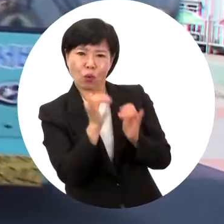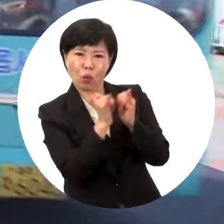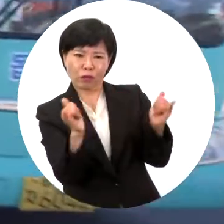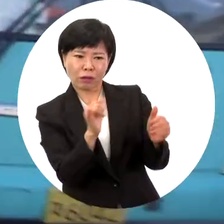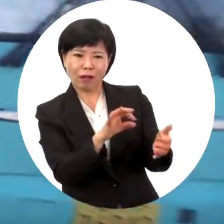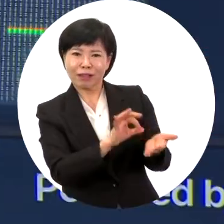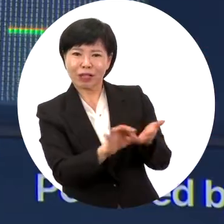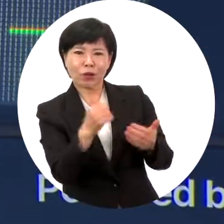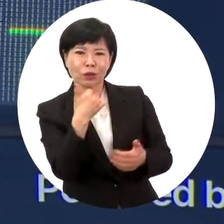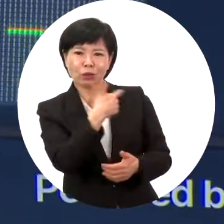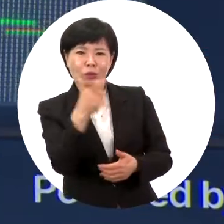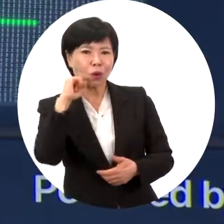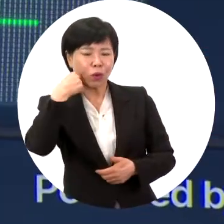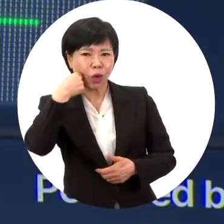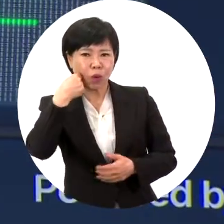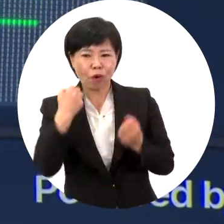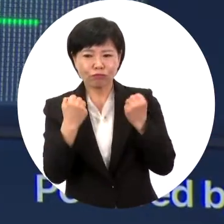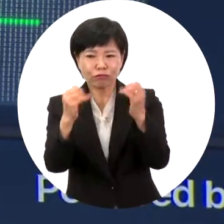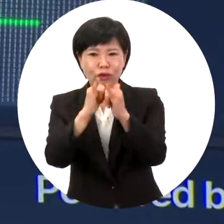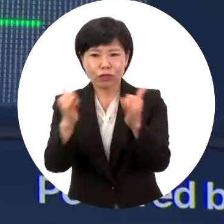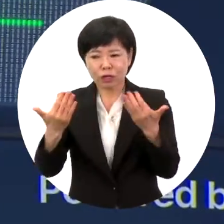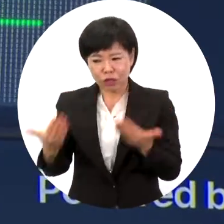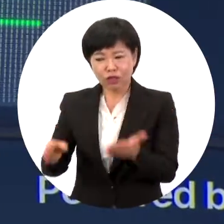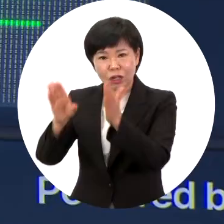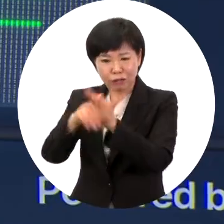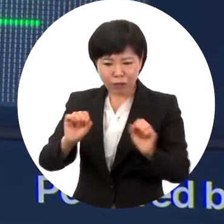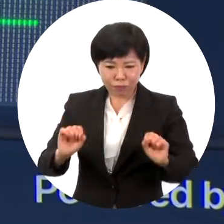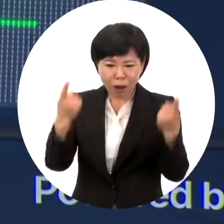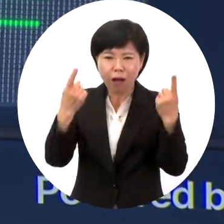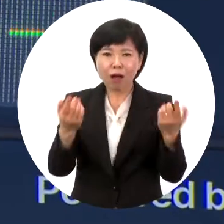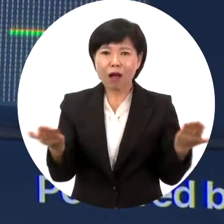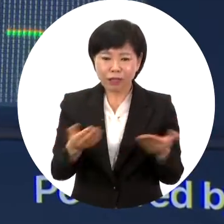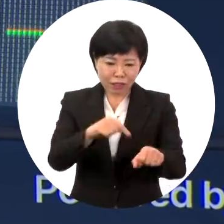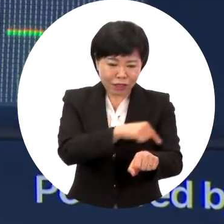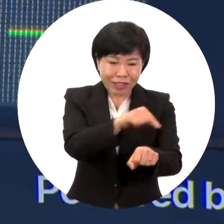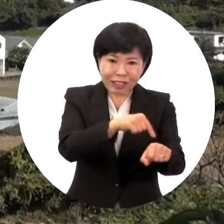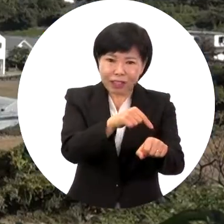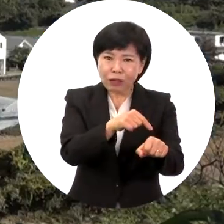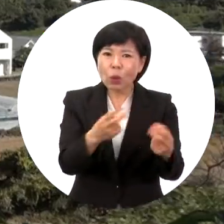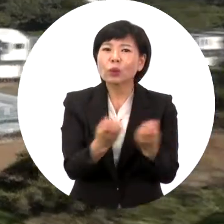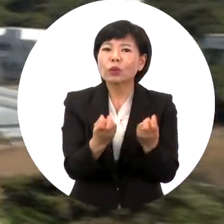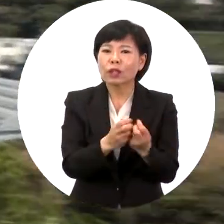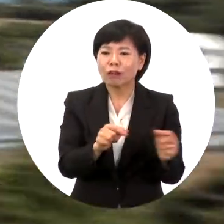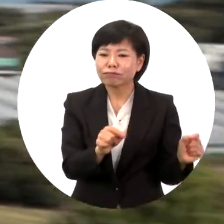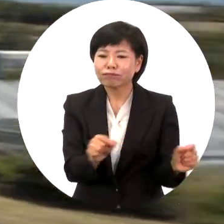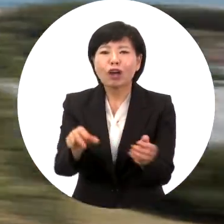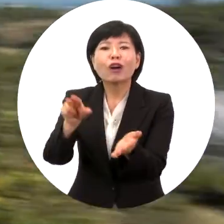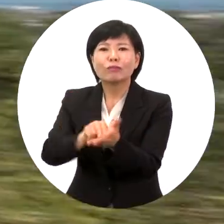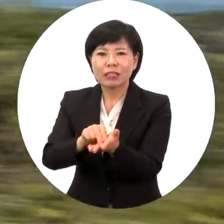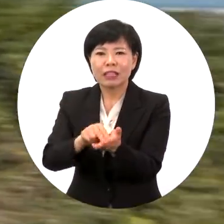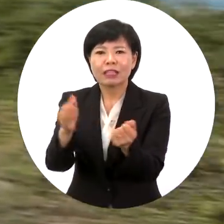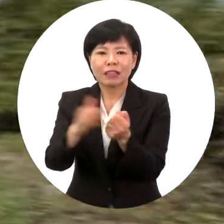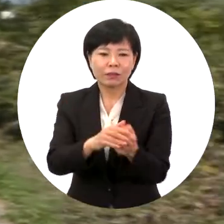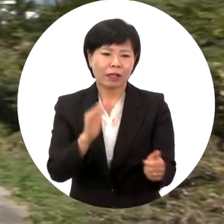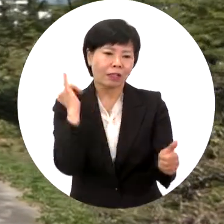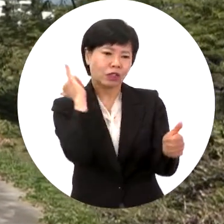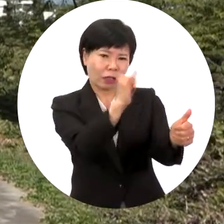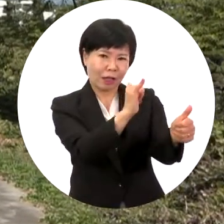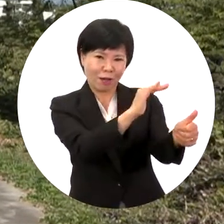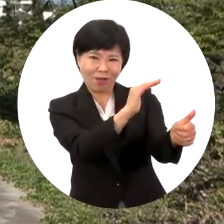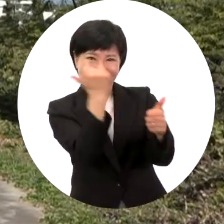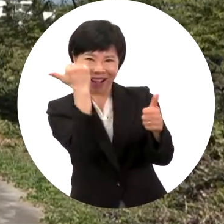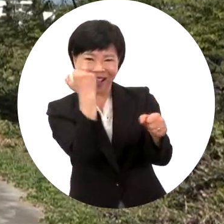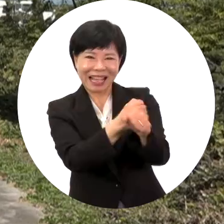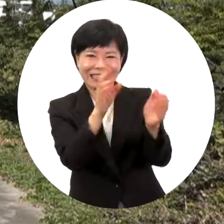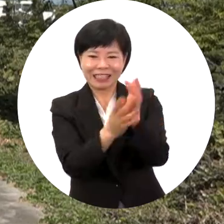고령층은 이용하기 어렵고 운수 종사자 휴게 시간으로 인한 배차 지연 문제가 나타나는데요. 노선버스에서 옵서버스로